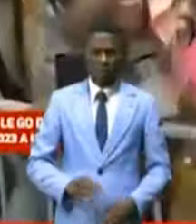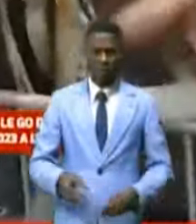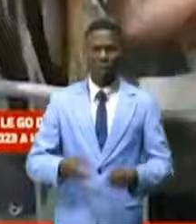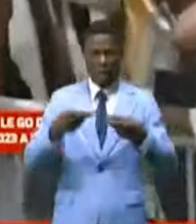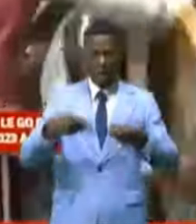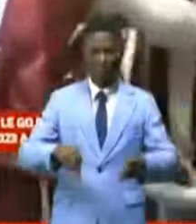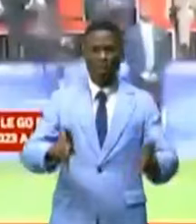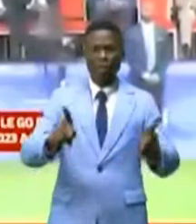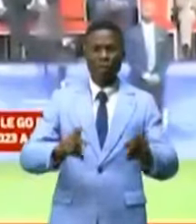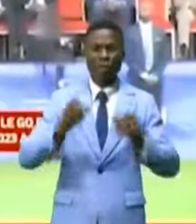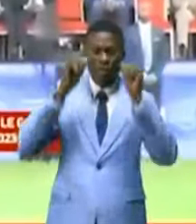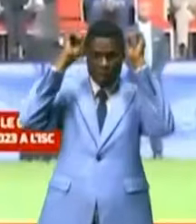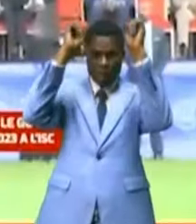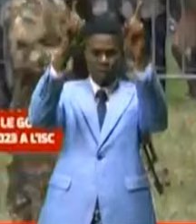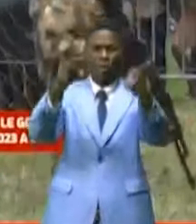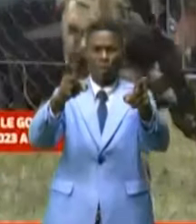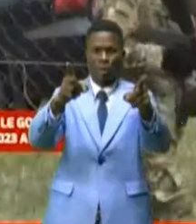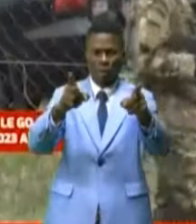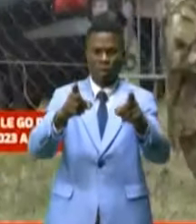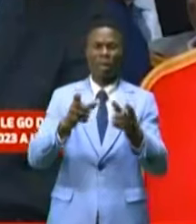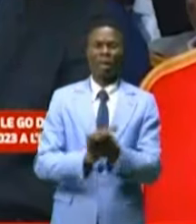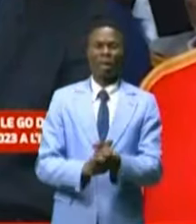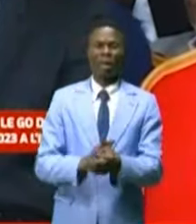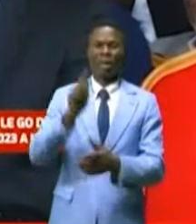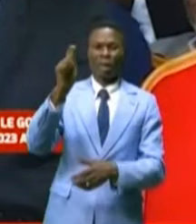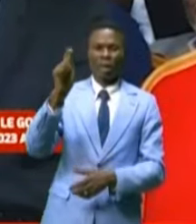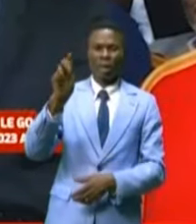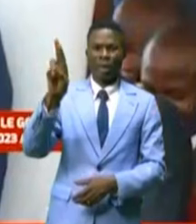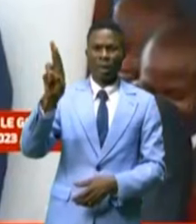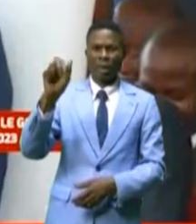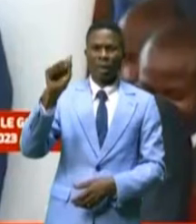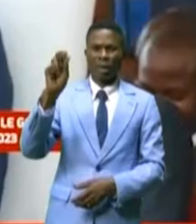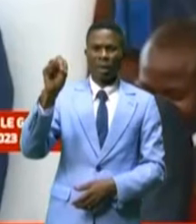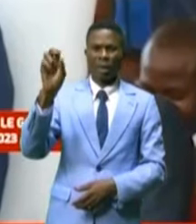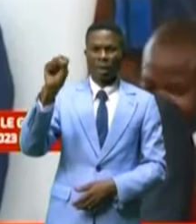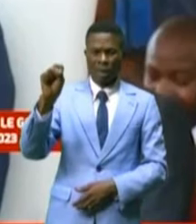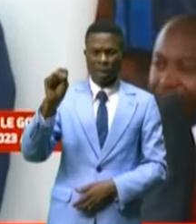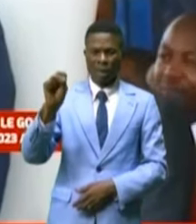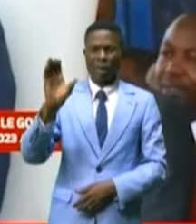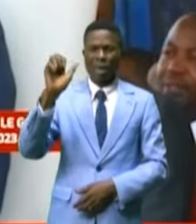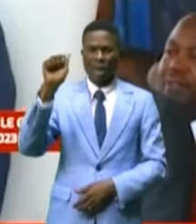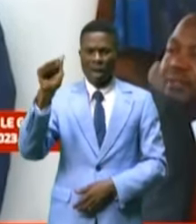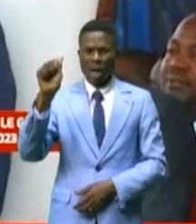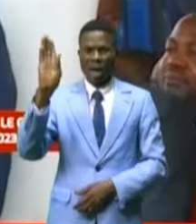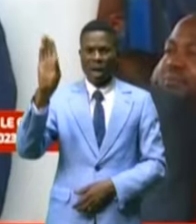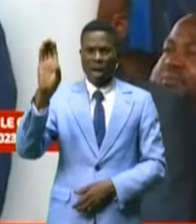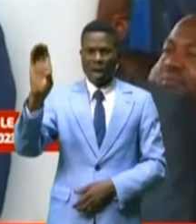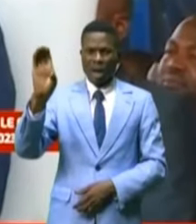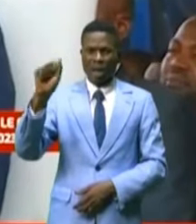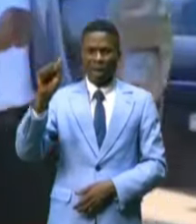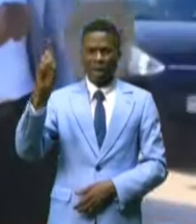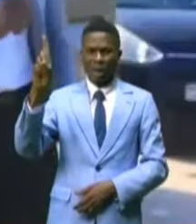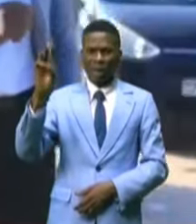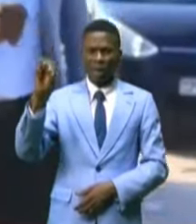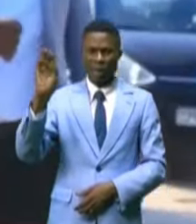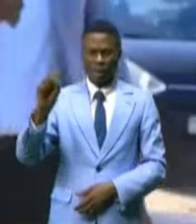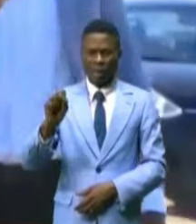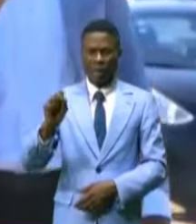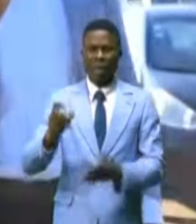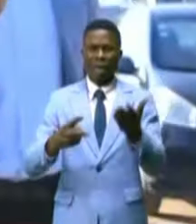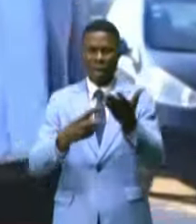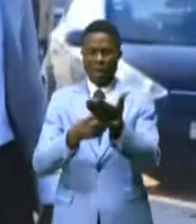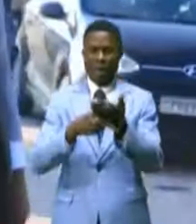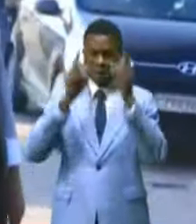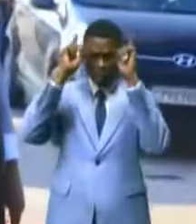service les bus des Transacadémia au cours d'une cérémonie solennelle. Un transport dédié totalement aux